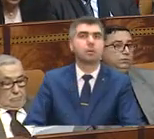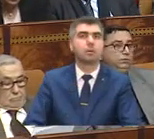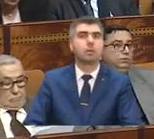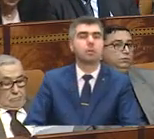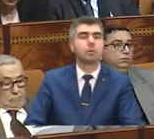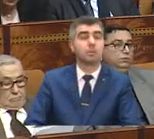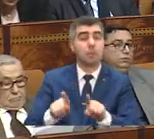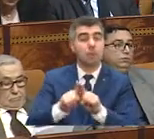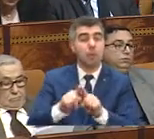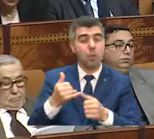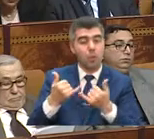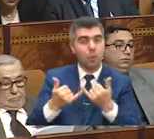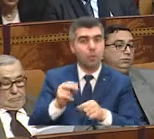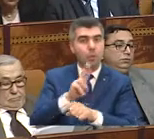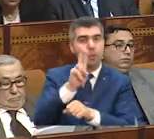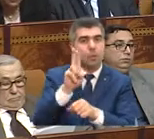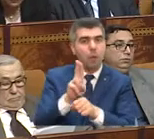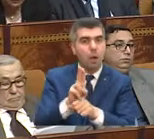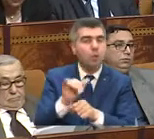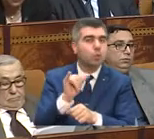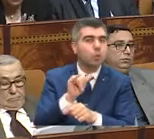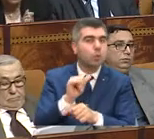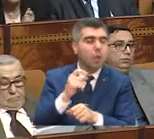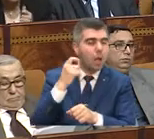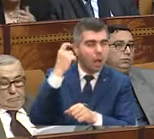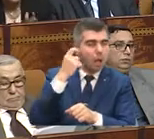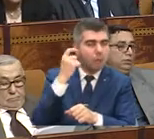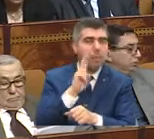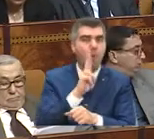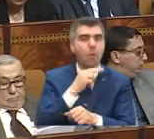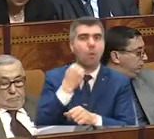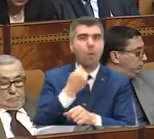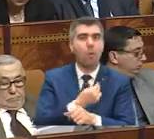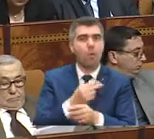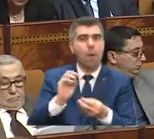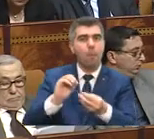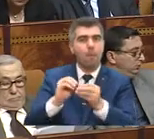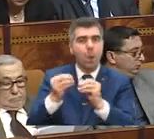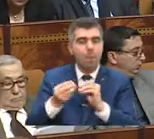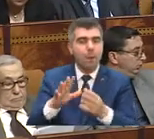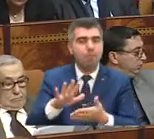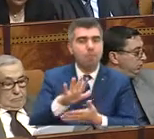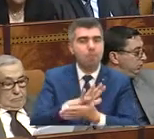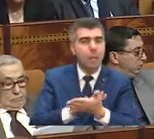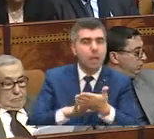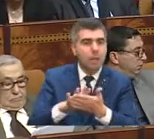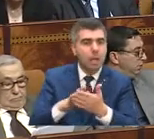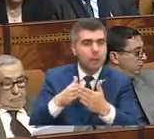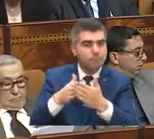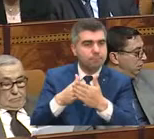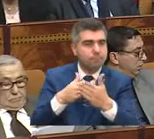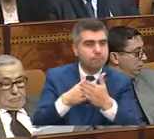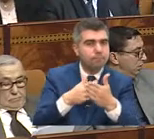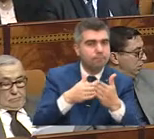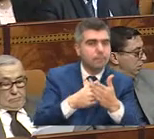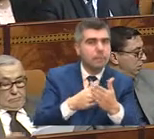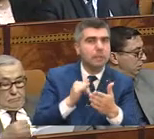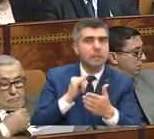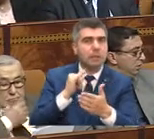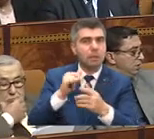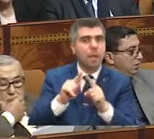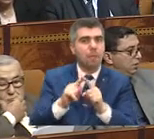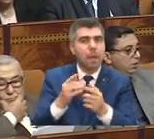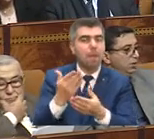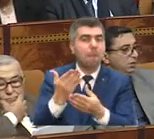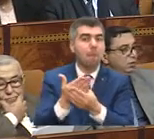الوزير المحترم عن منظور الحكومة لحل الإشكاليات وإيجاد الحلول للعراقيل المرتبطة بتدفير ملف أراضي